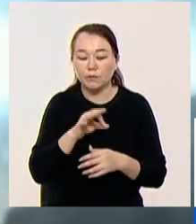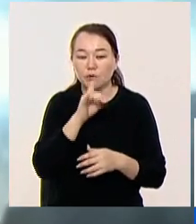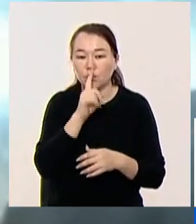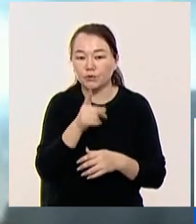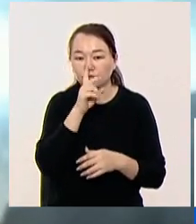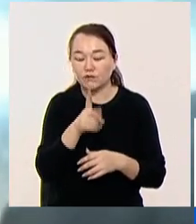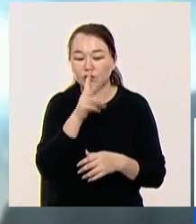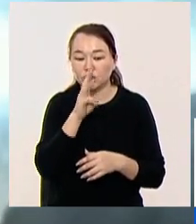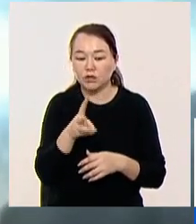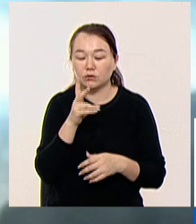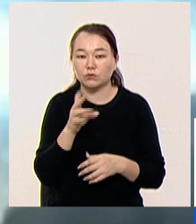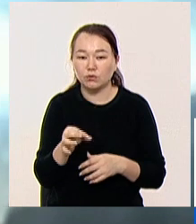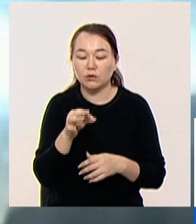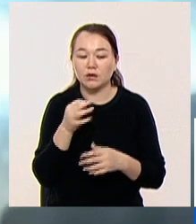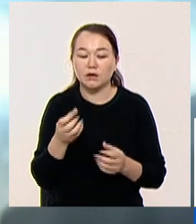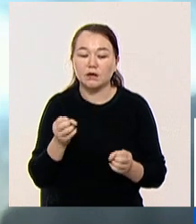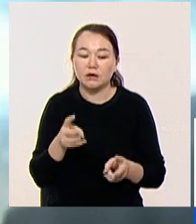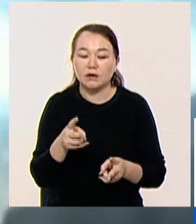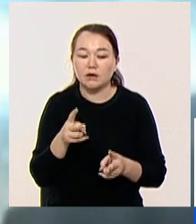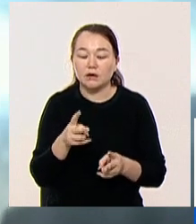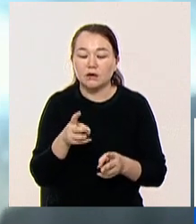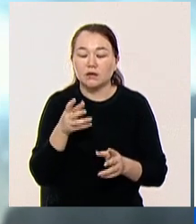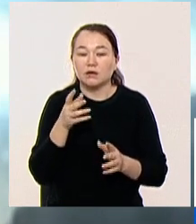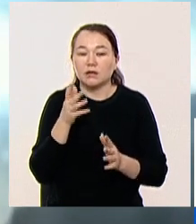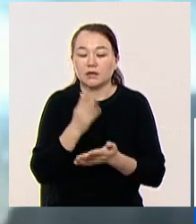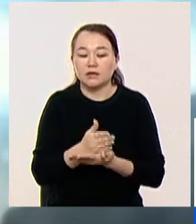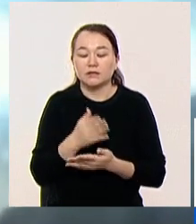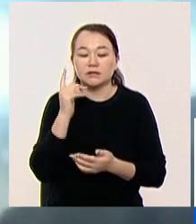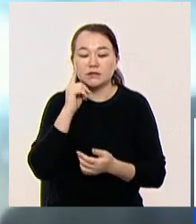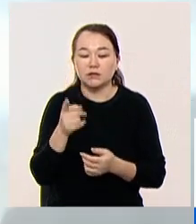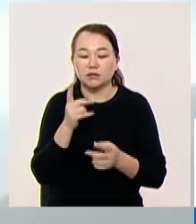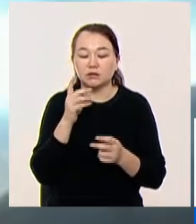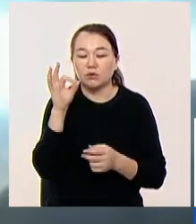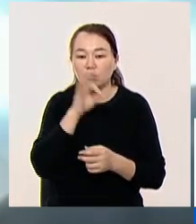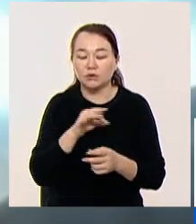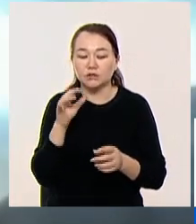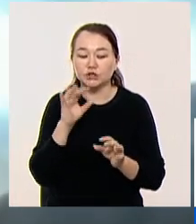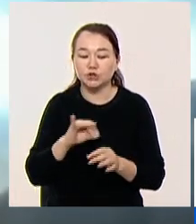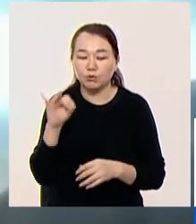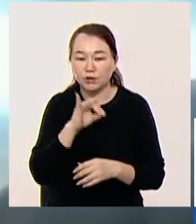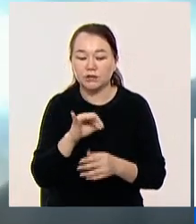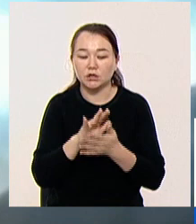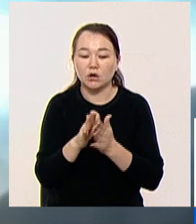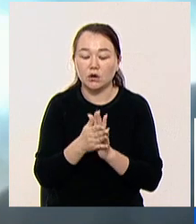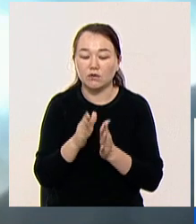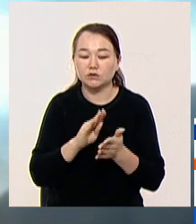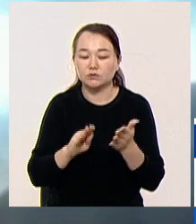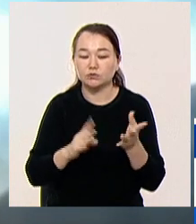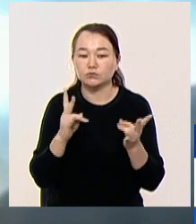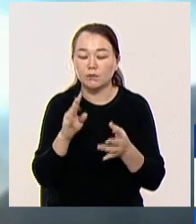три. Но это как бы практика такая есть. Я слышал о таких историях. Всегда надо заключать договор. В